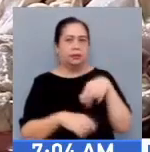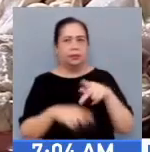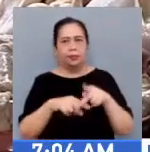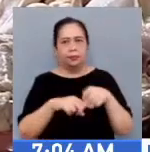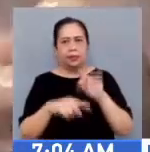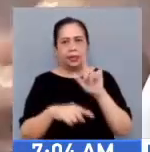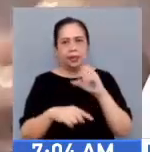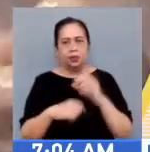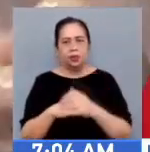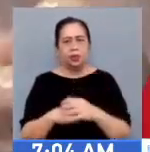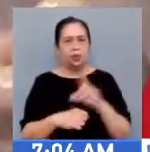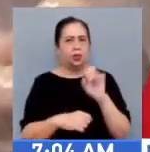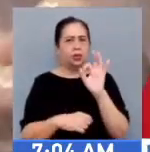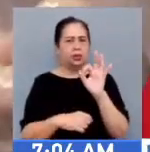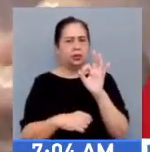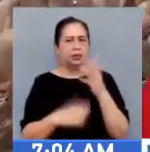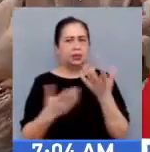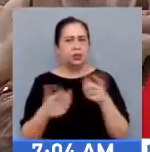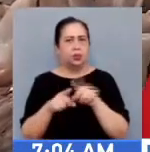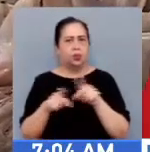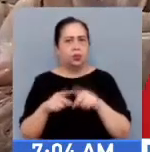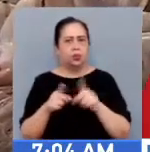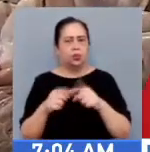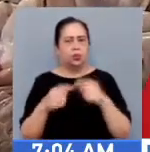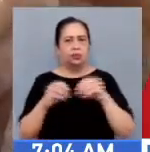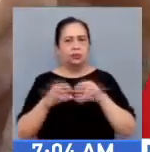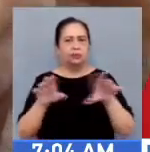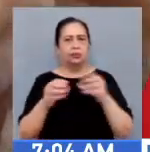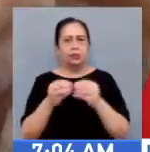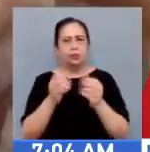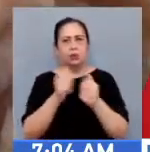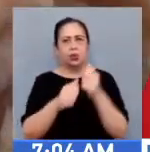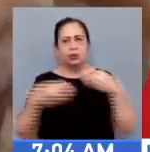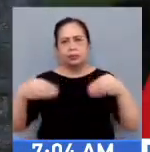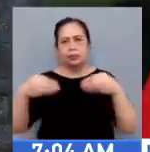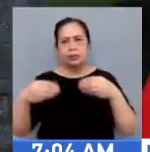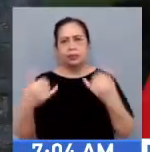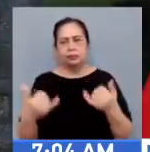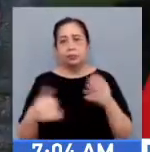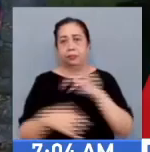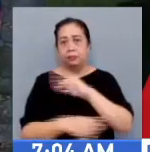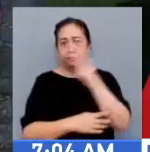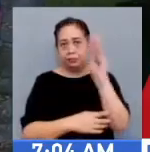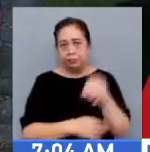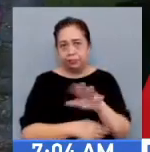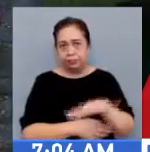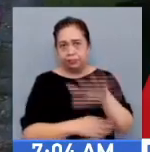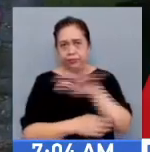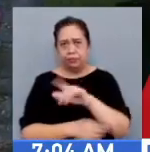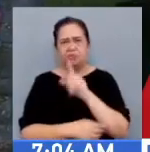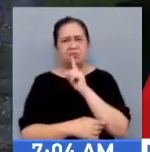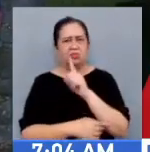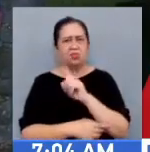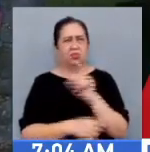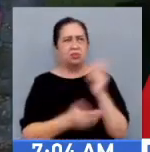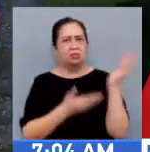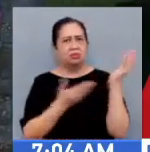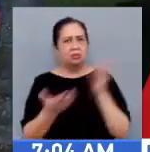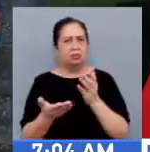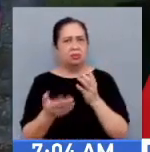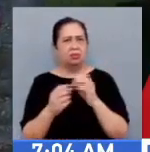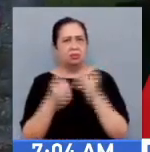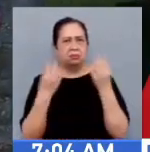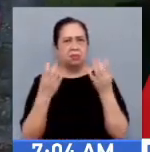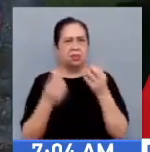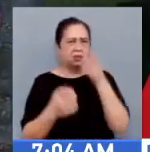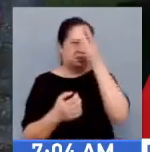190 pesos rin ang prevailing price sa karamihan ng palengke ngayon sa Metro Manila. Talagang wala pong dumadating na ganung kadaming manok.